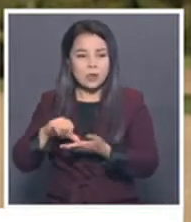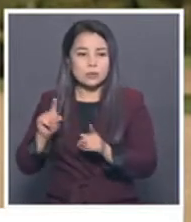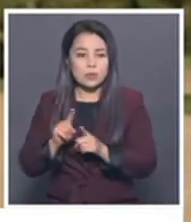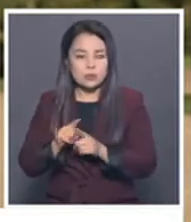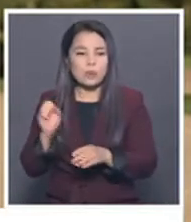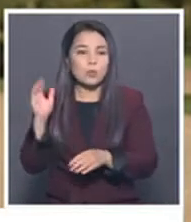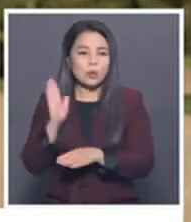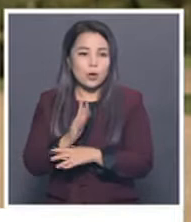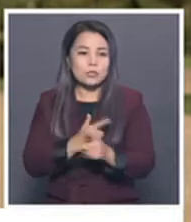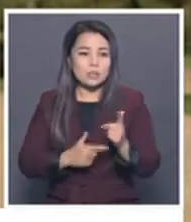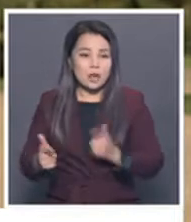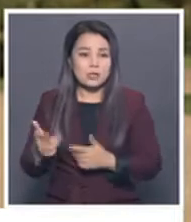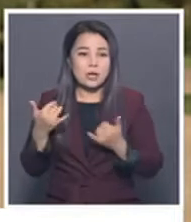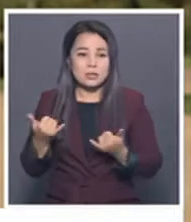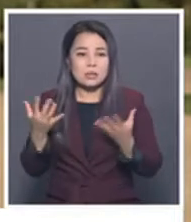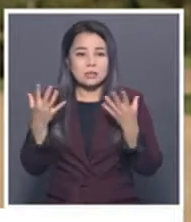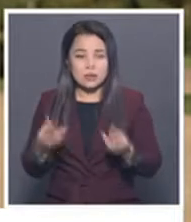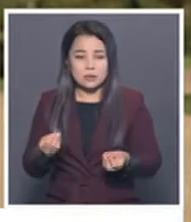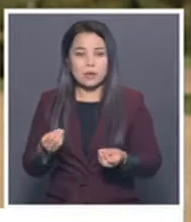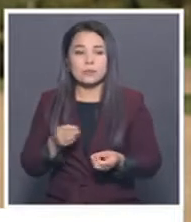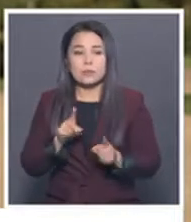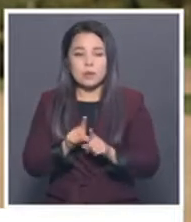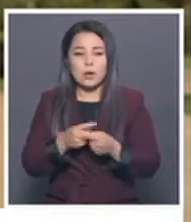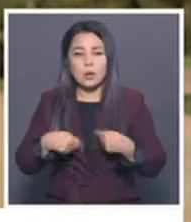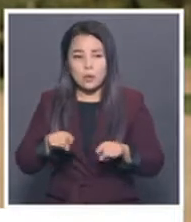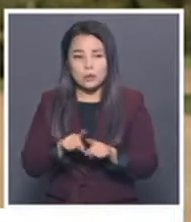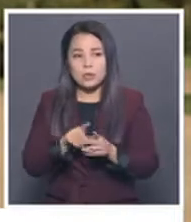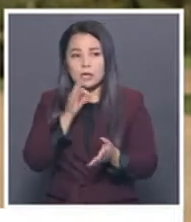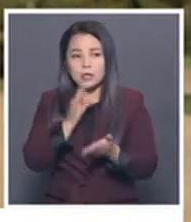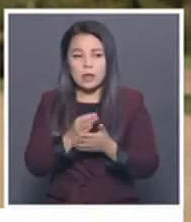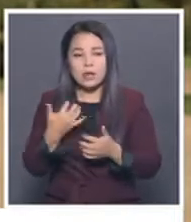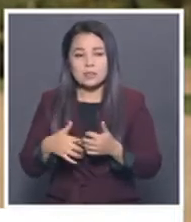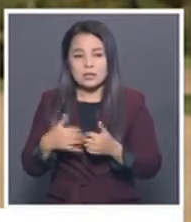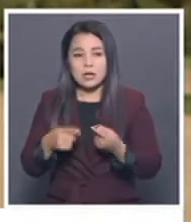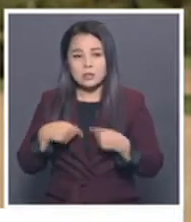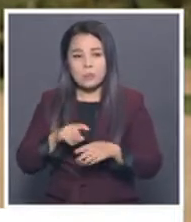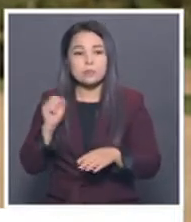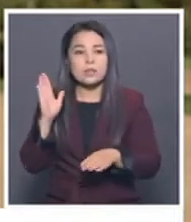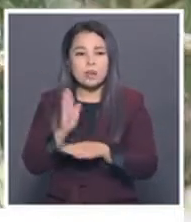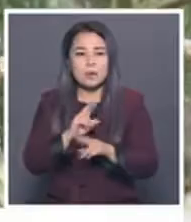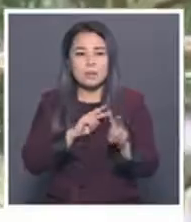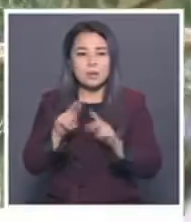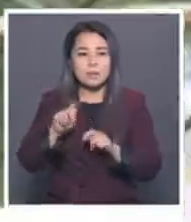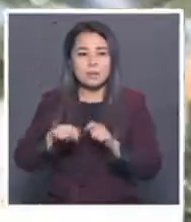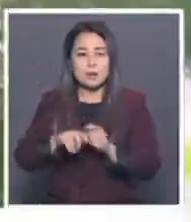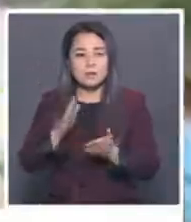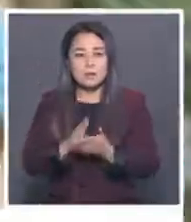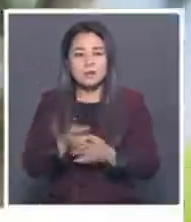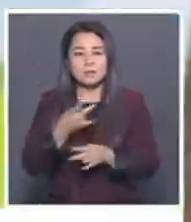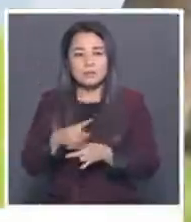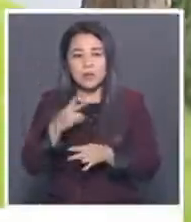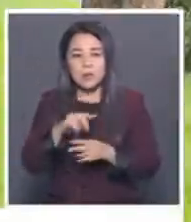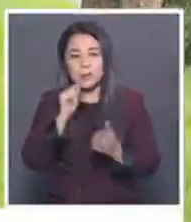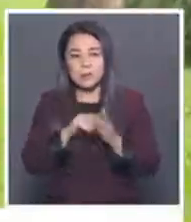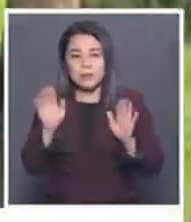бұйрықта дайын. Қазіргі таңда осыған мүдделі органдар арасында бұл бұйрық талқылауда. Зиянкес құстың залалы